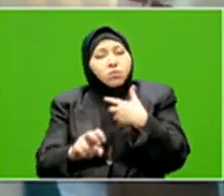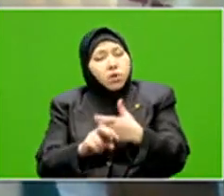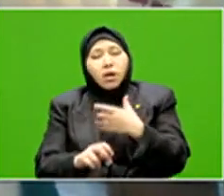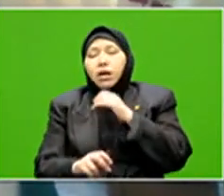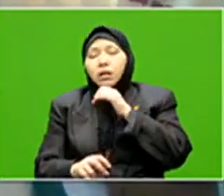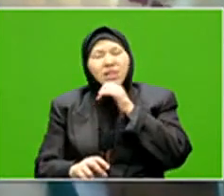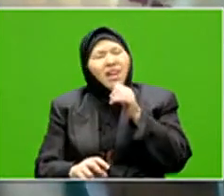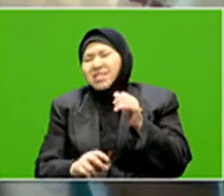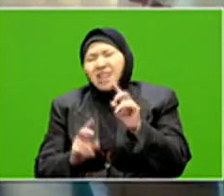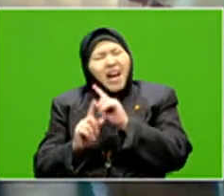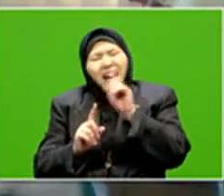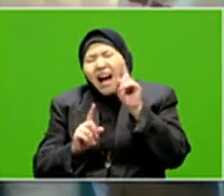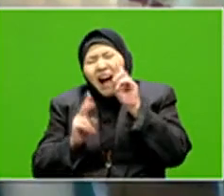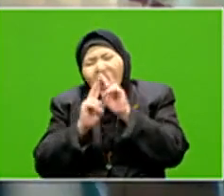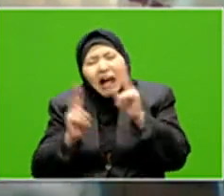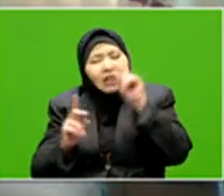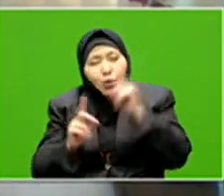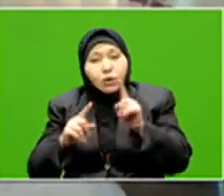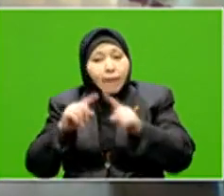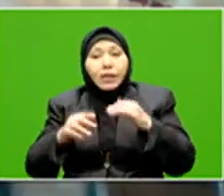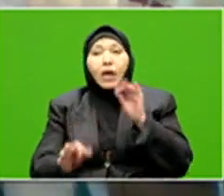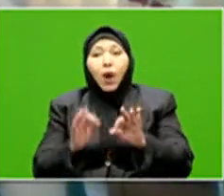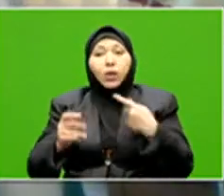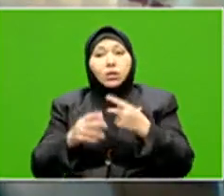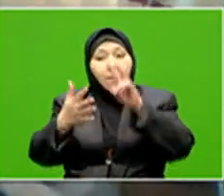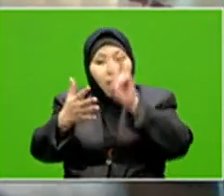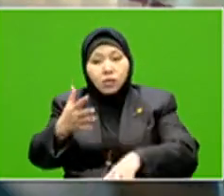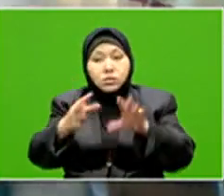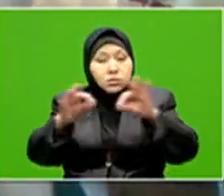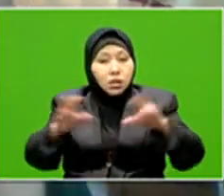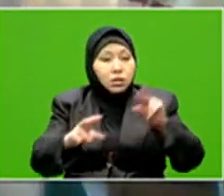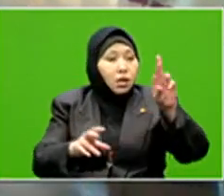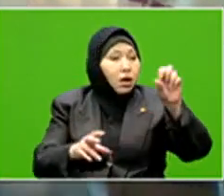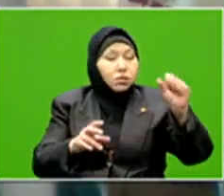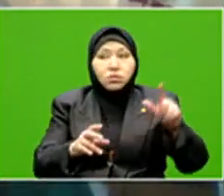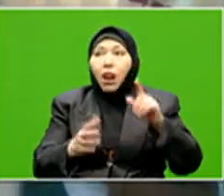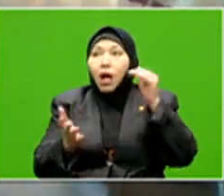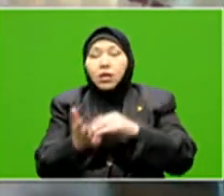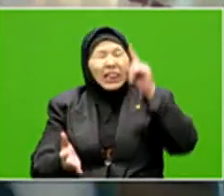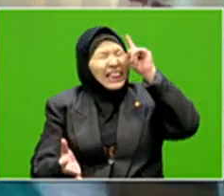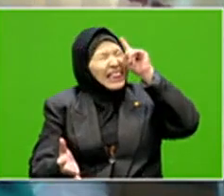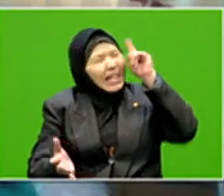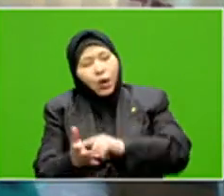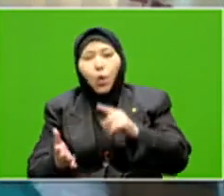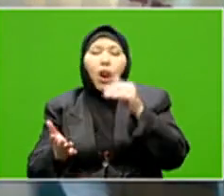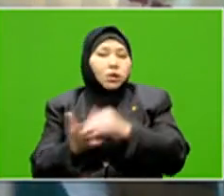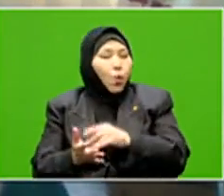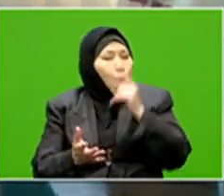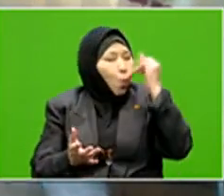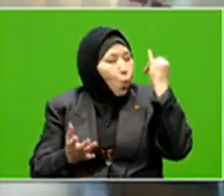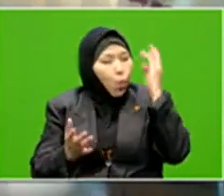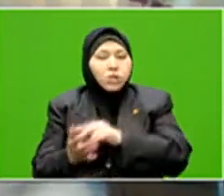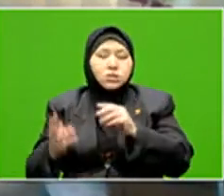sudah dahsyat, tapi kalau kita baca kisah para rasul, apa yang mereka hadap itu lebih teruk, lebih dahsyat daripada kita. Kita